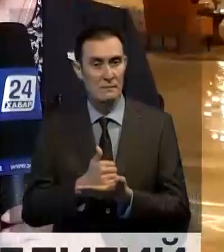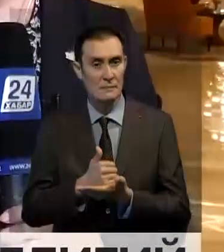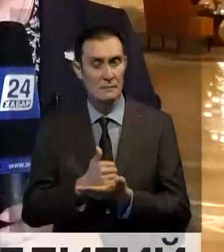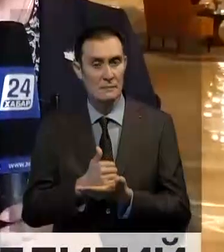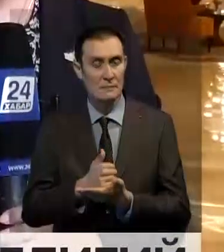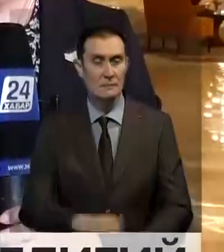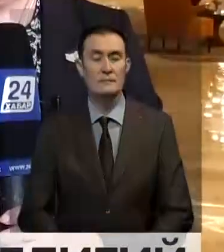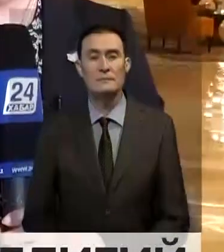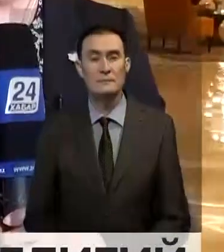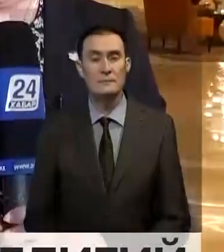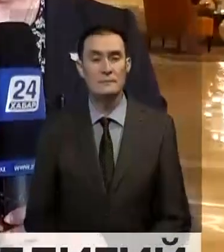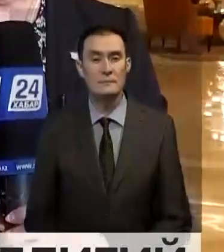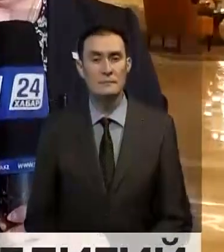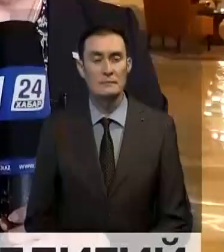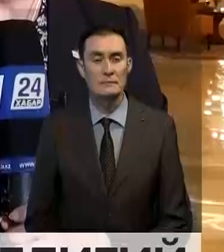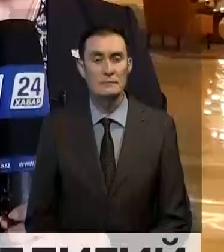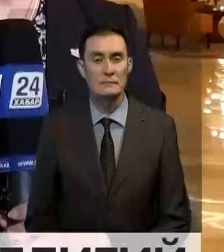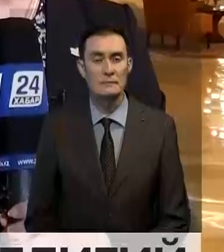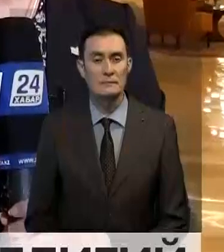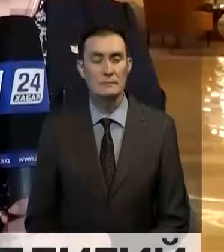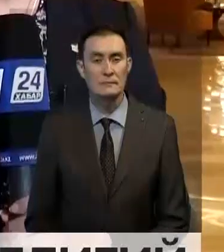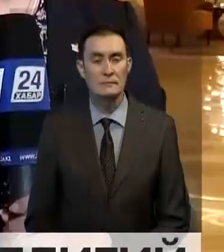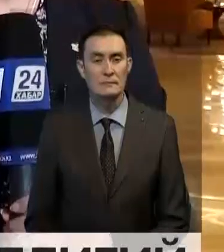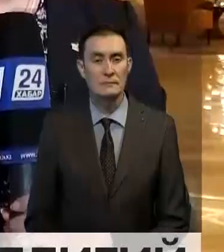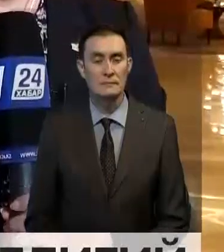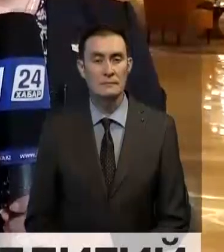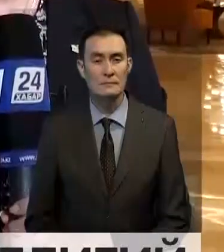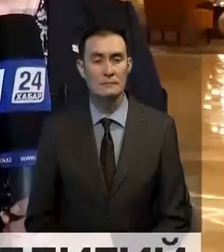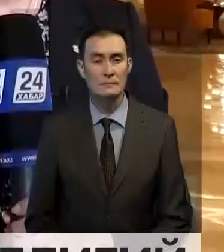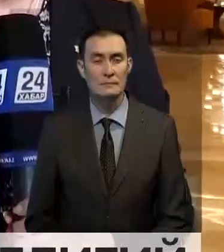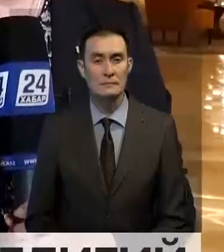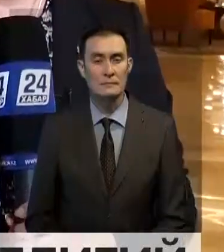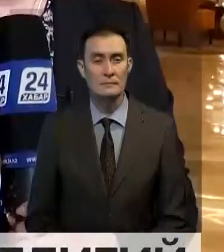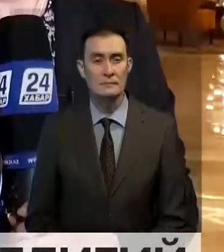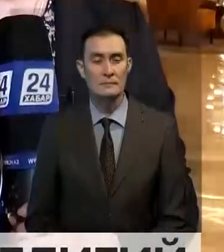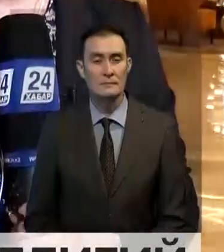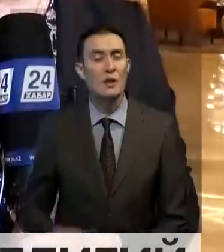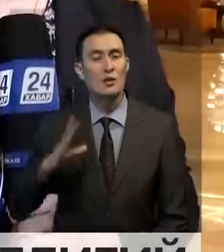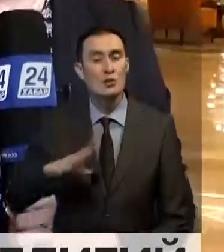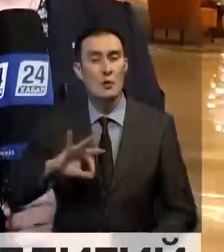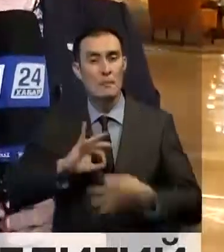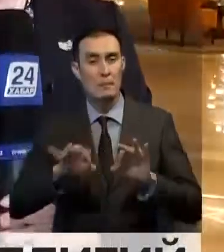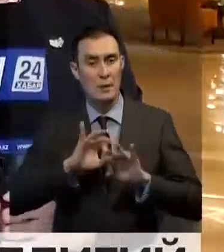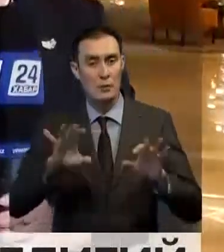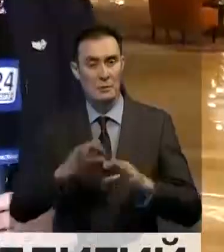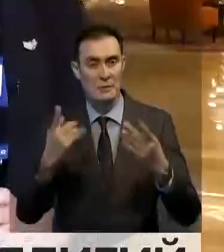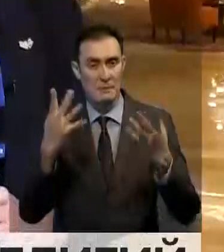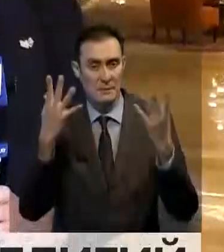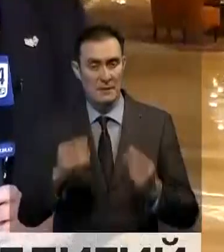Что-то со связью. Вы меня слышите, Вера? Уже все хорошо, говорите. Ждем подробностей первого дня съезда.